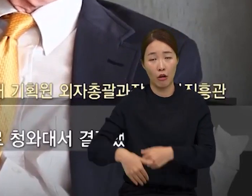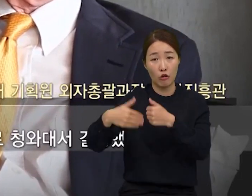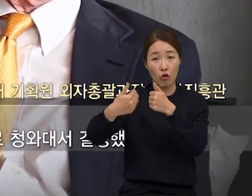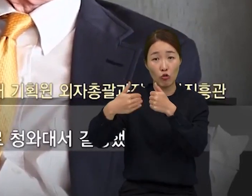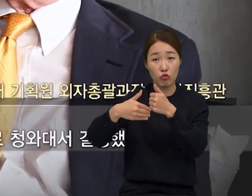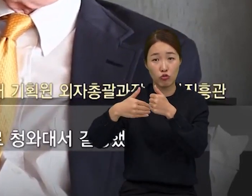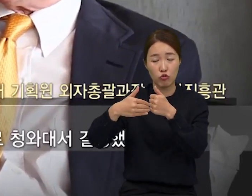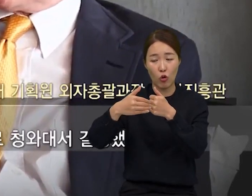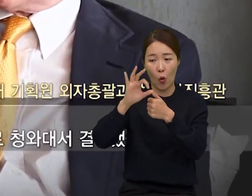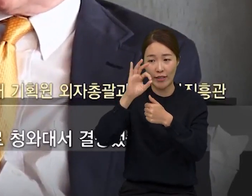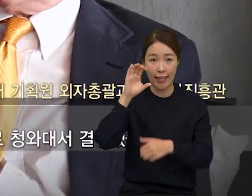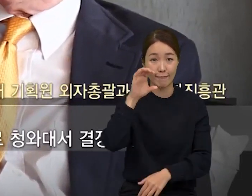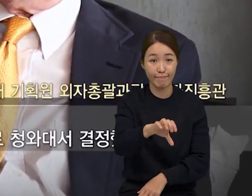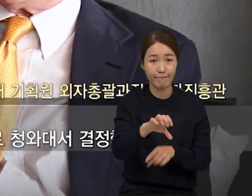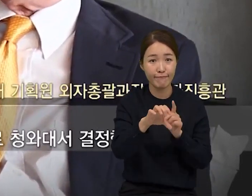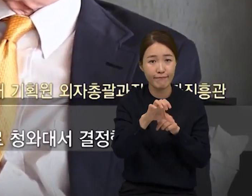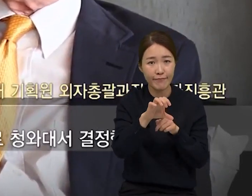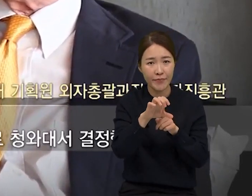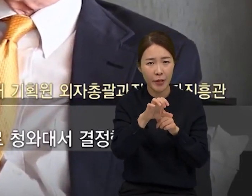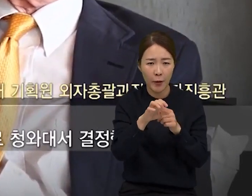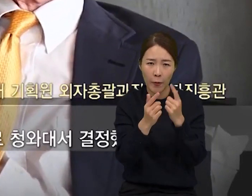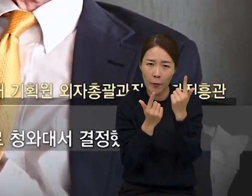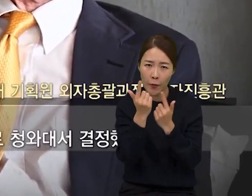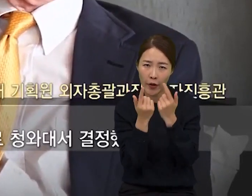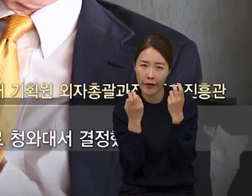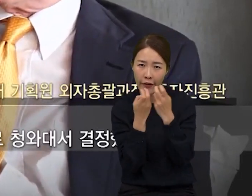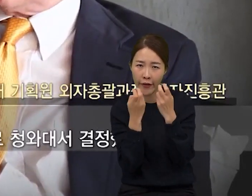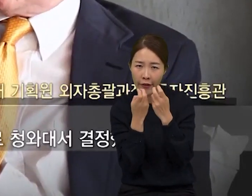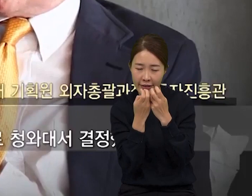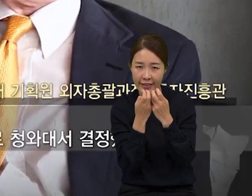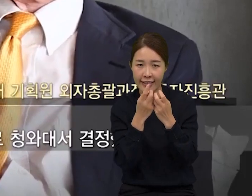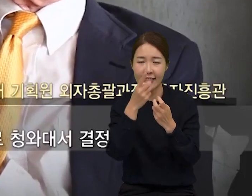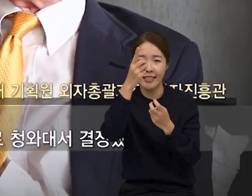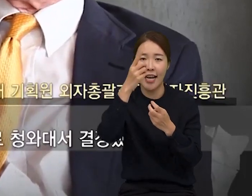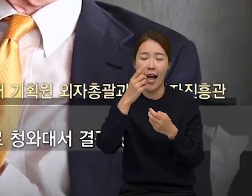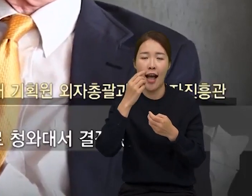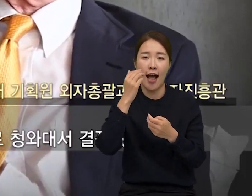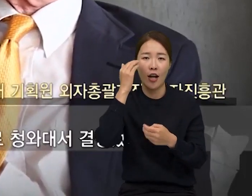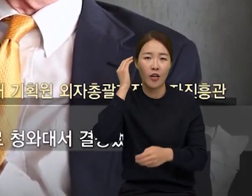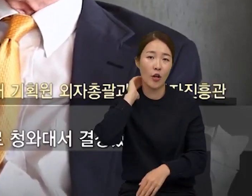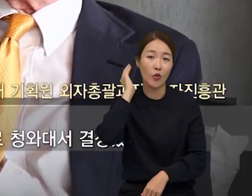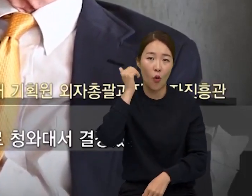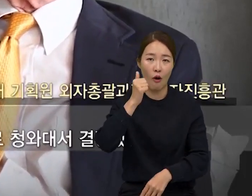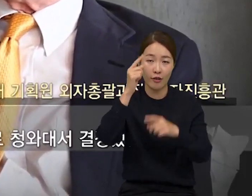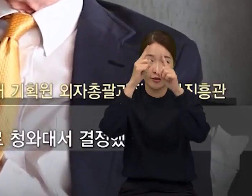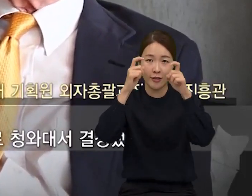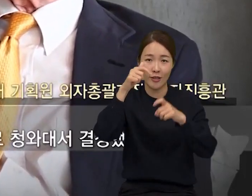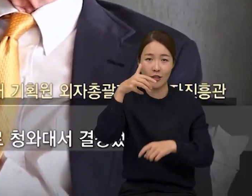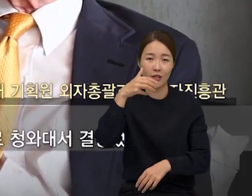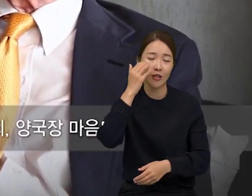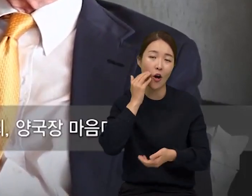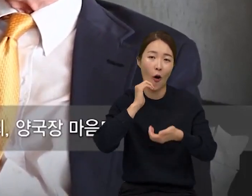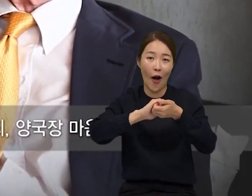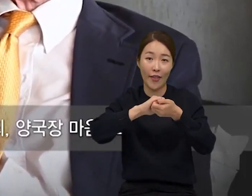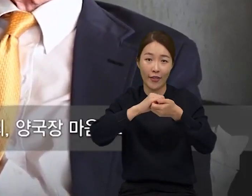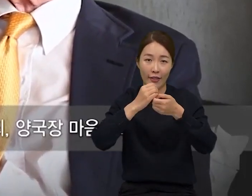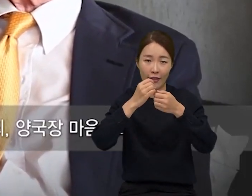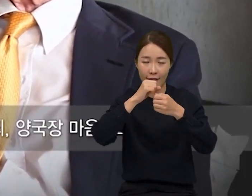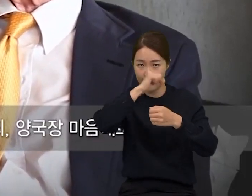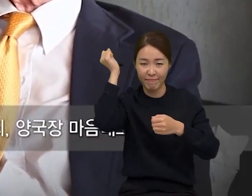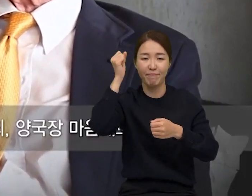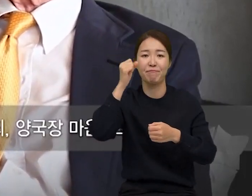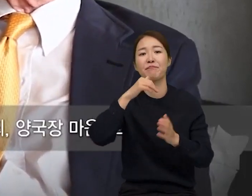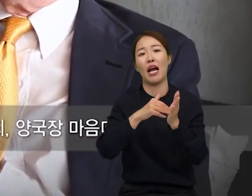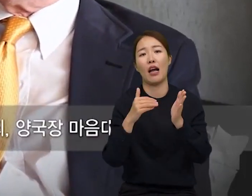이 청구권 자금 조상 사용을 하기로 청와대에서 결정을 했습니다. 근데 양